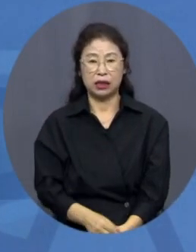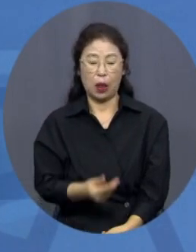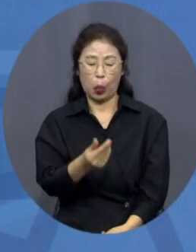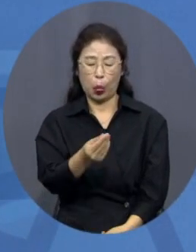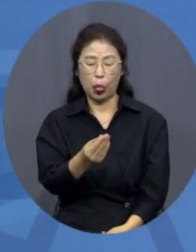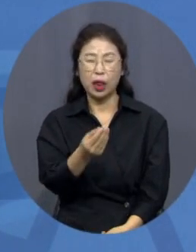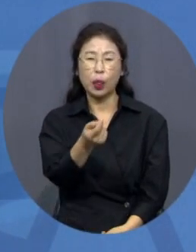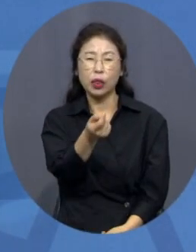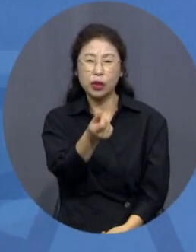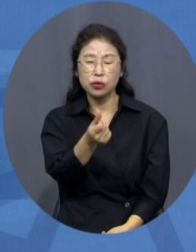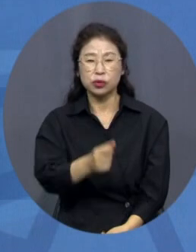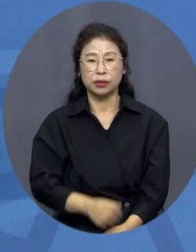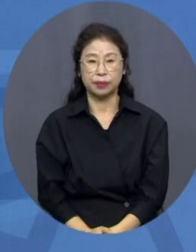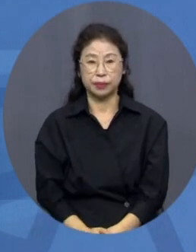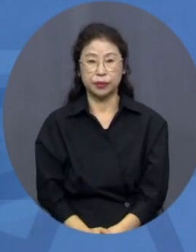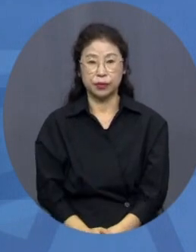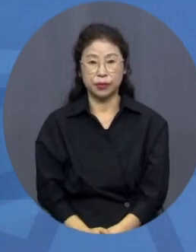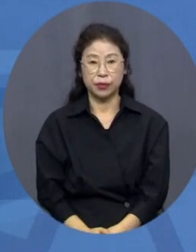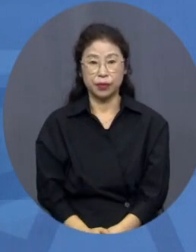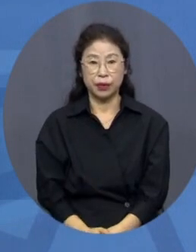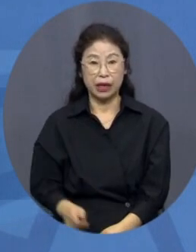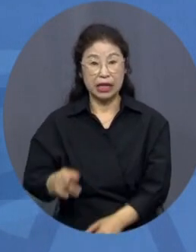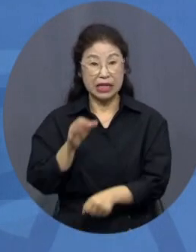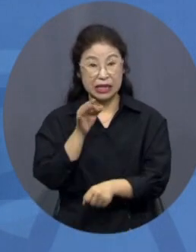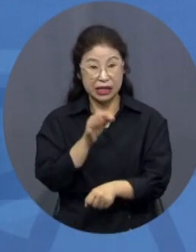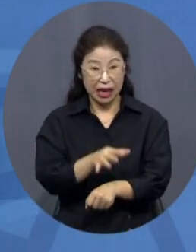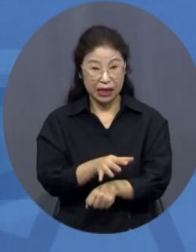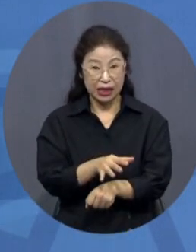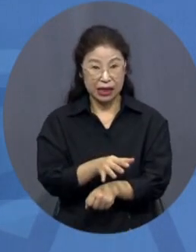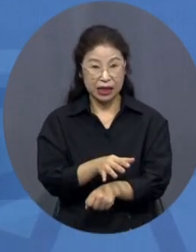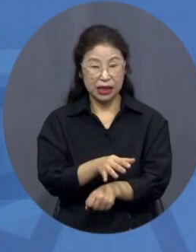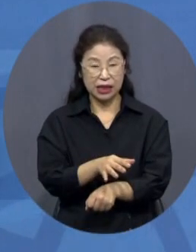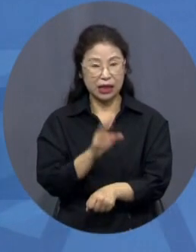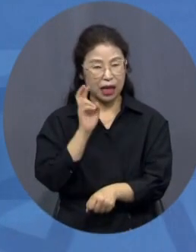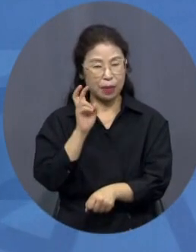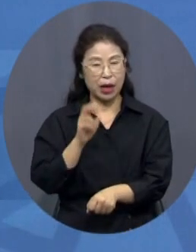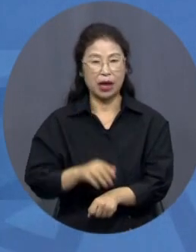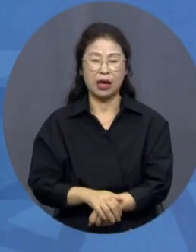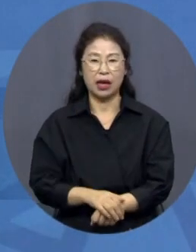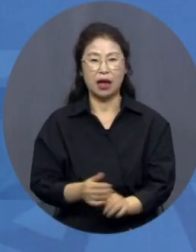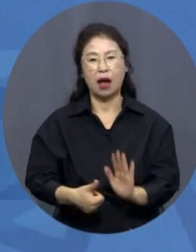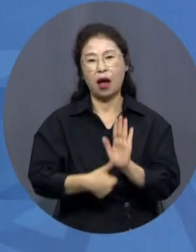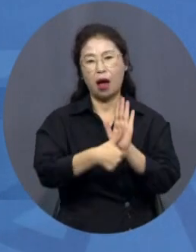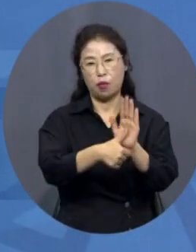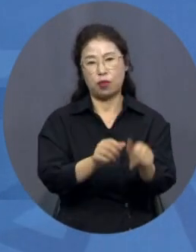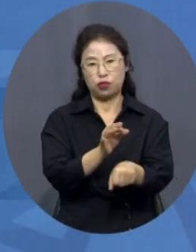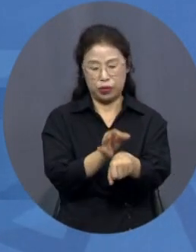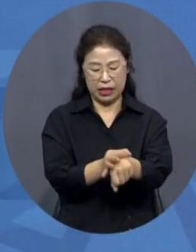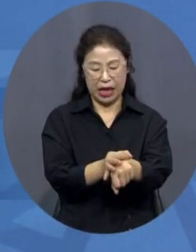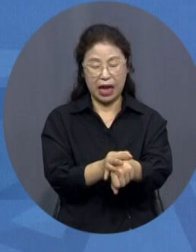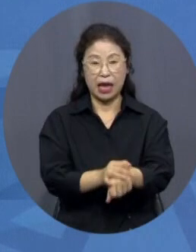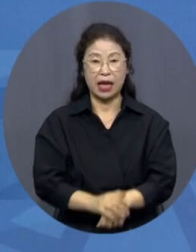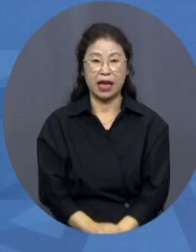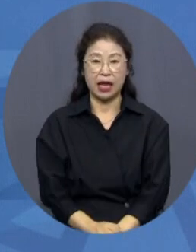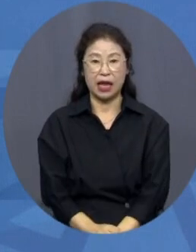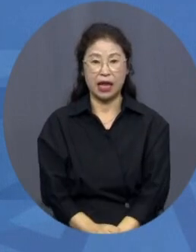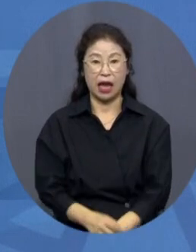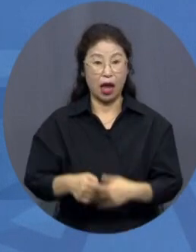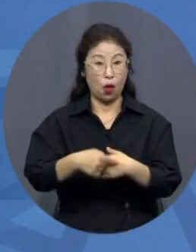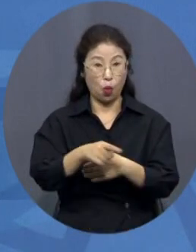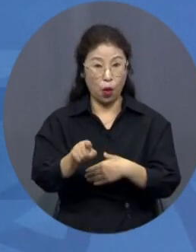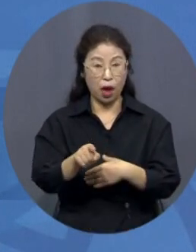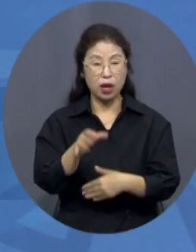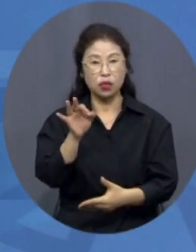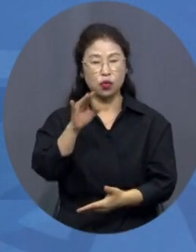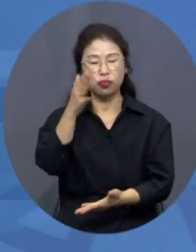현금과 그 수익금으로 구매하 구매하였을 걸로 추정되는 그 고급 시계를 제외하고는